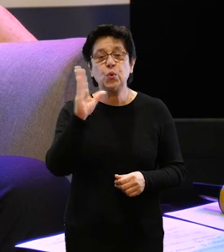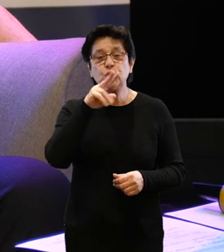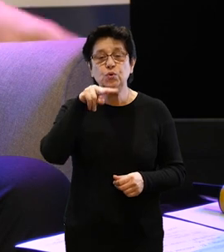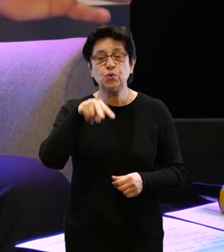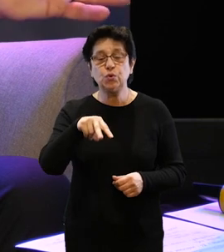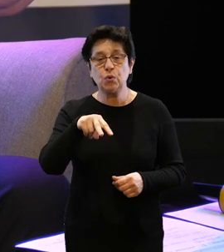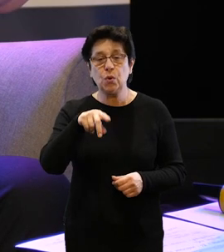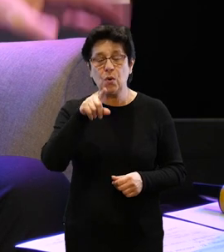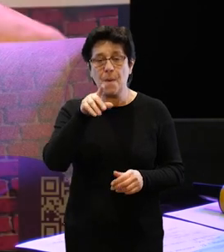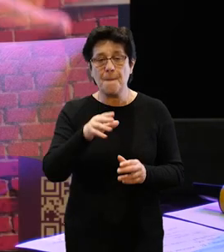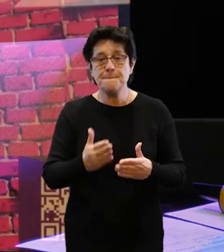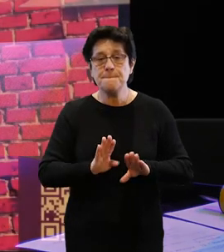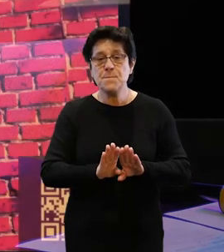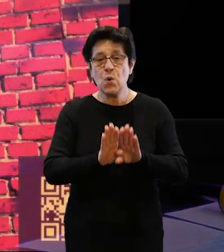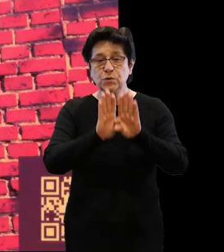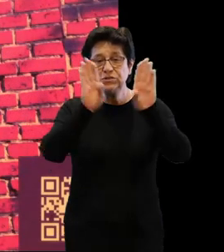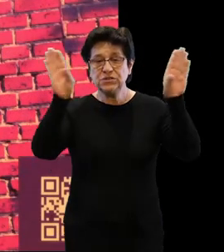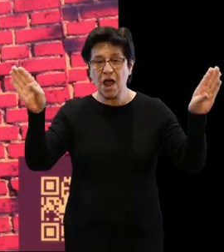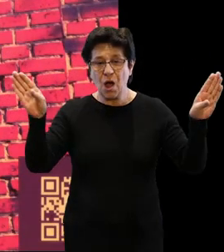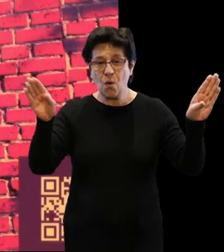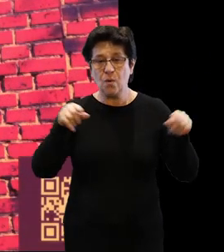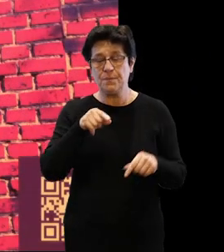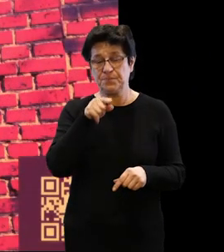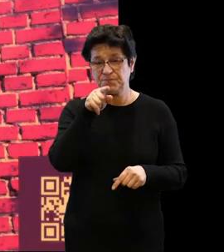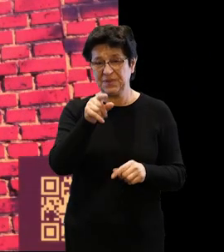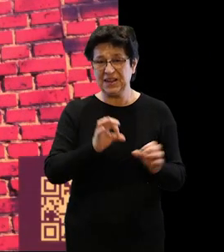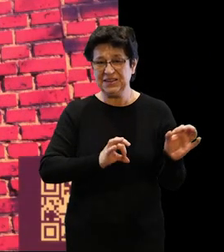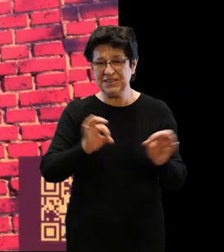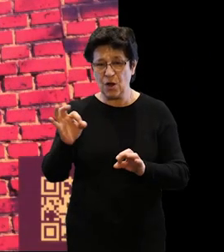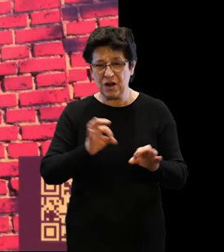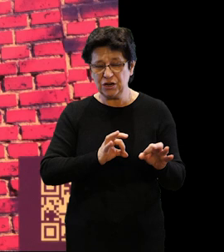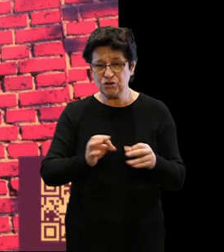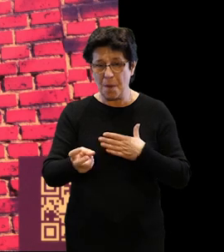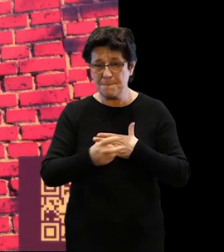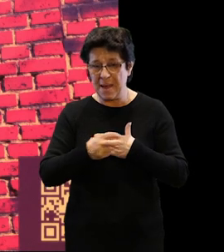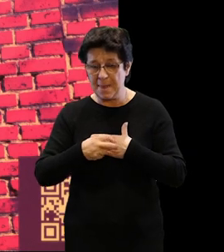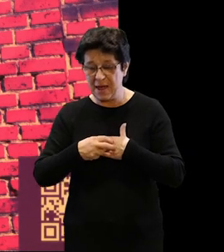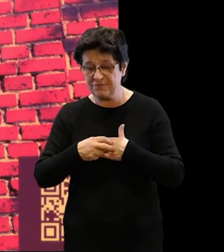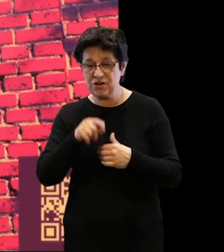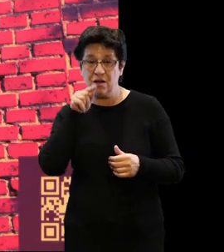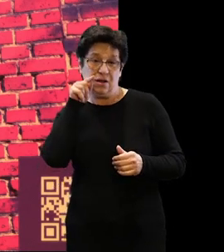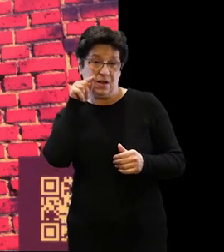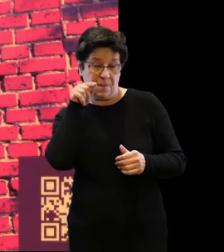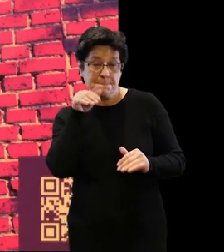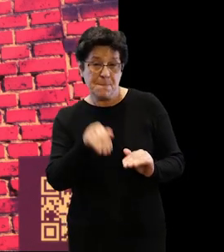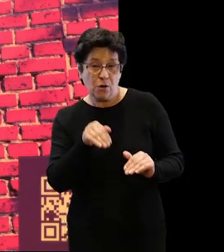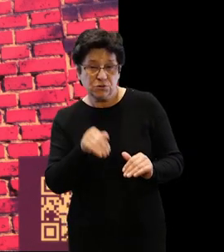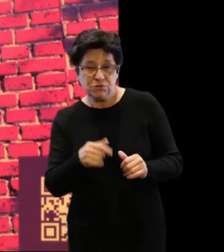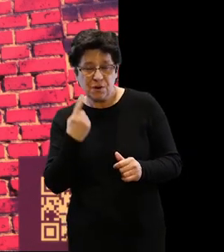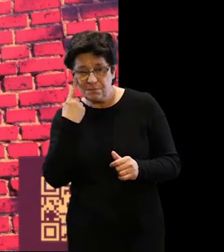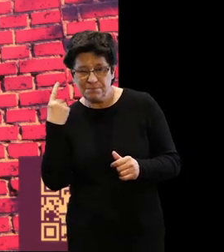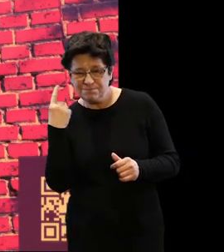stowarzyszenie historyczno badawcze to ja już wiem jak jest historyczno badawcze to pod tym płaszczykiem można chodzić z